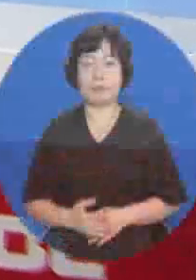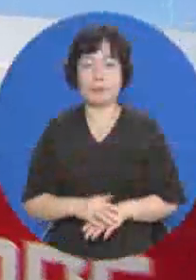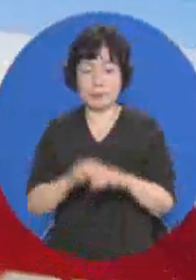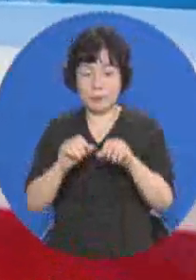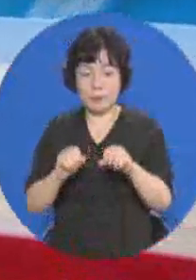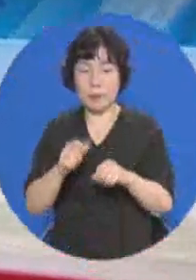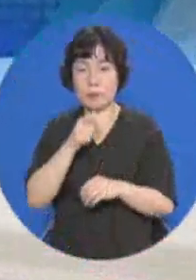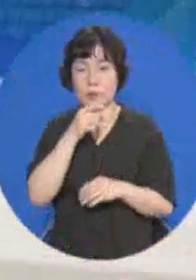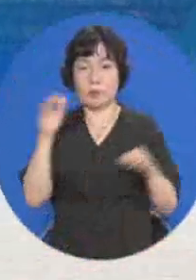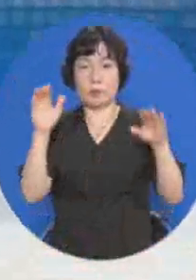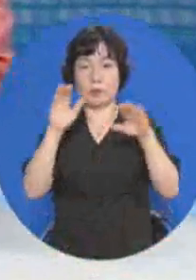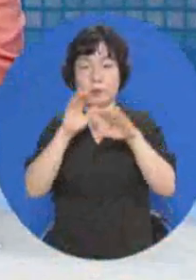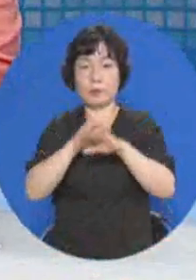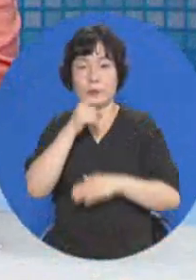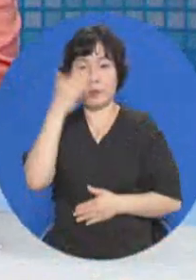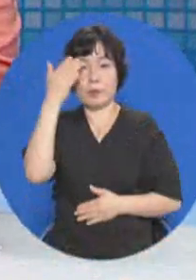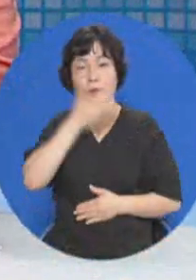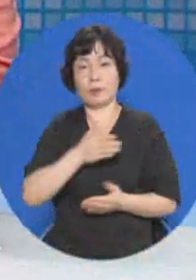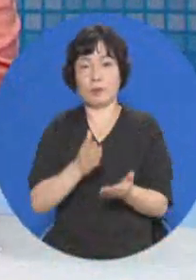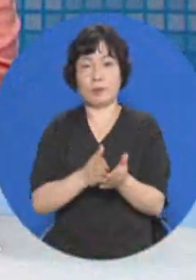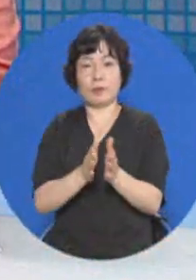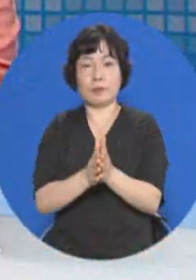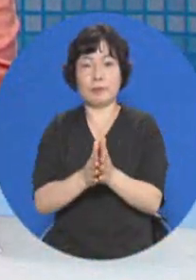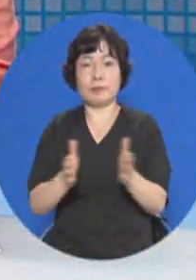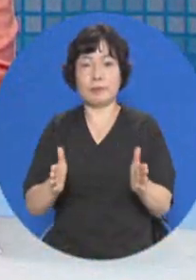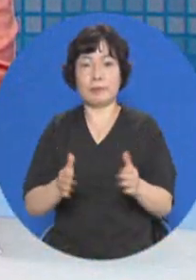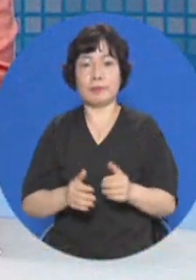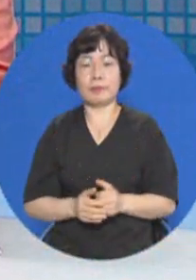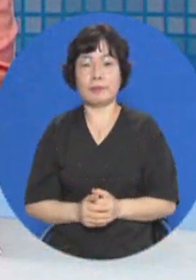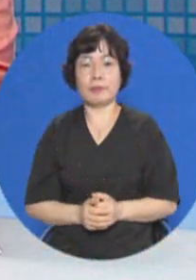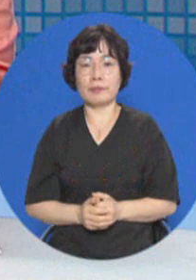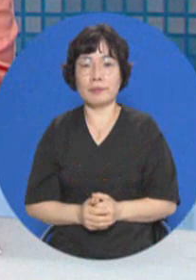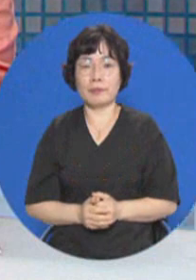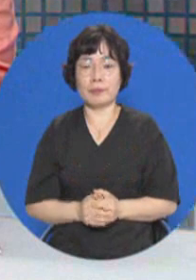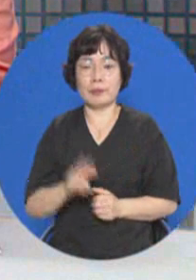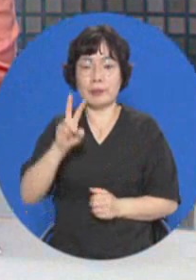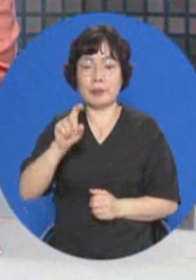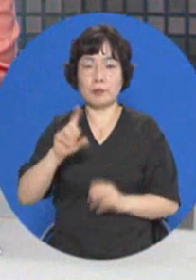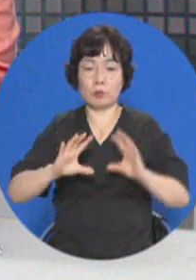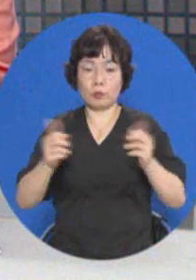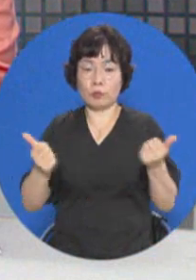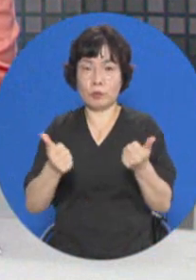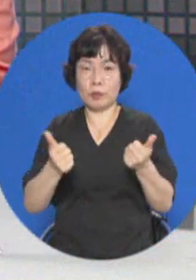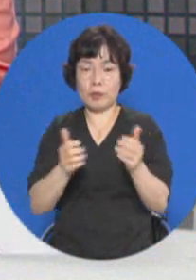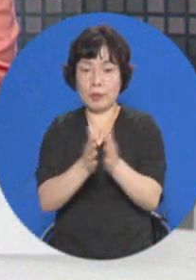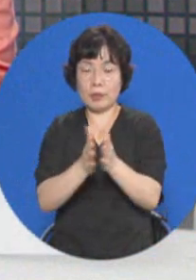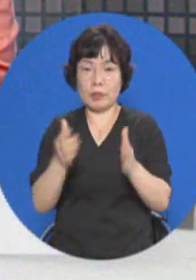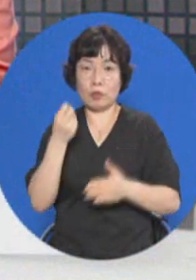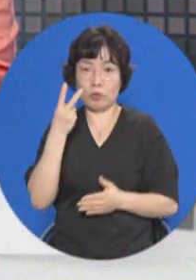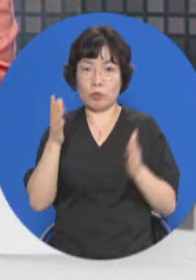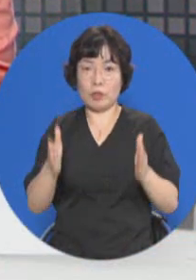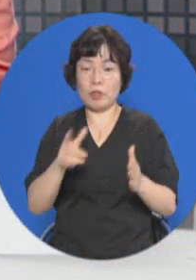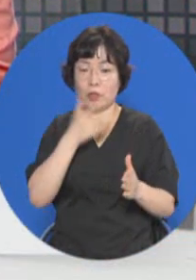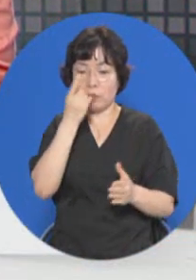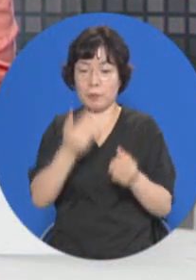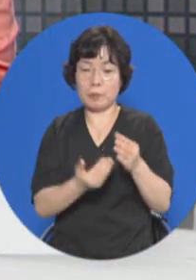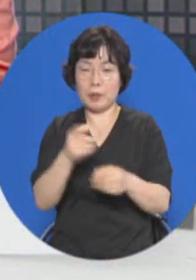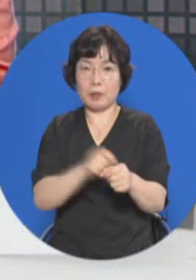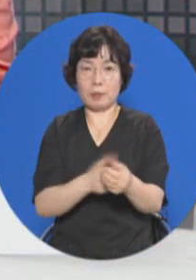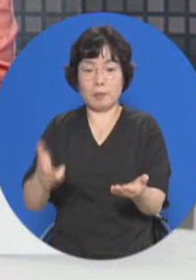네, 시청자 여러분 안녕하십니까. 수요일 밤 여수 MBC 뉴스데스크입니다. 21대 국회가 출범한 지 두 달 만에 여순사건